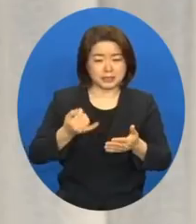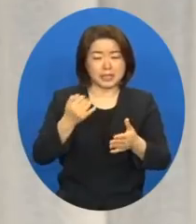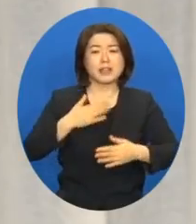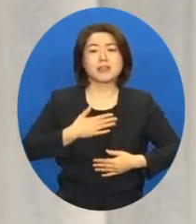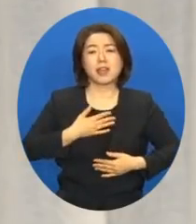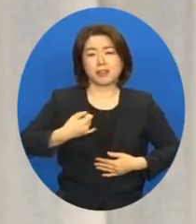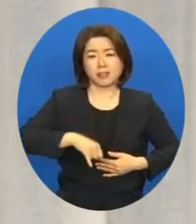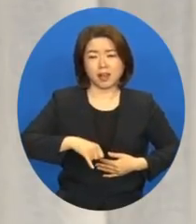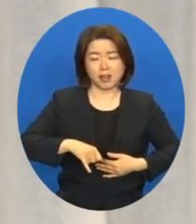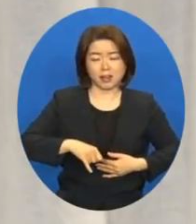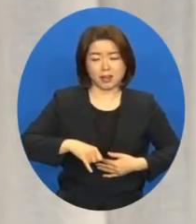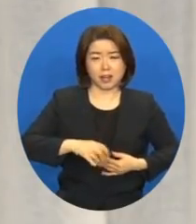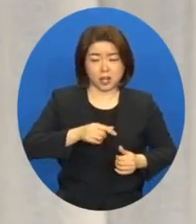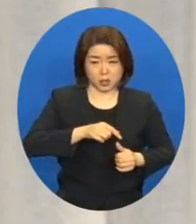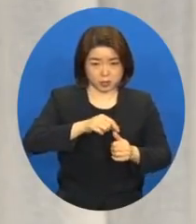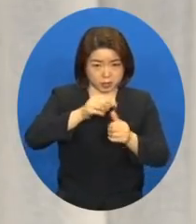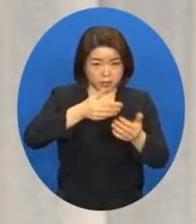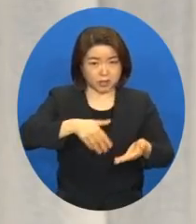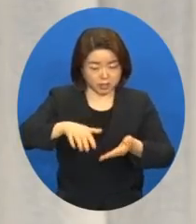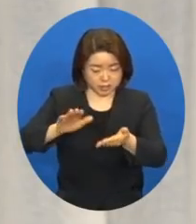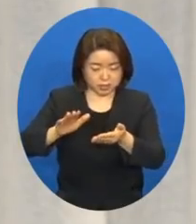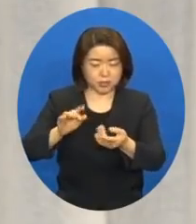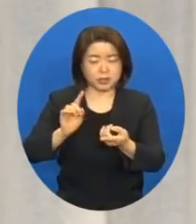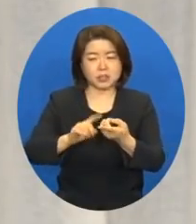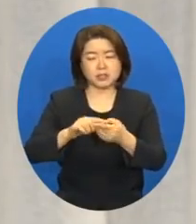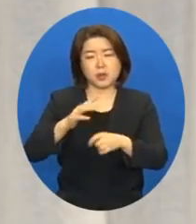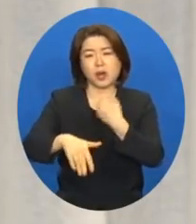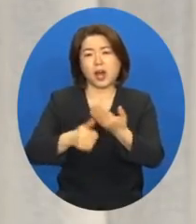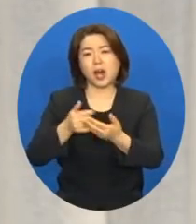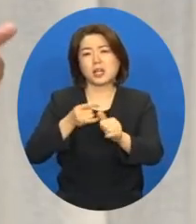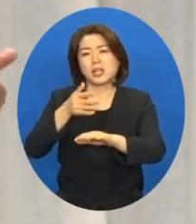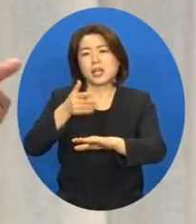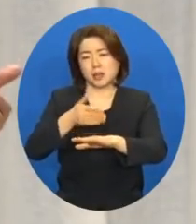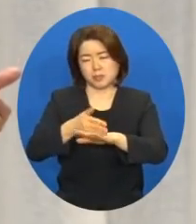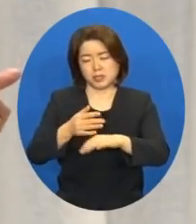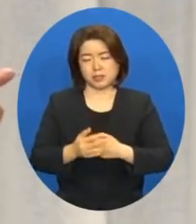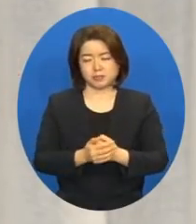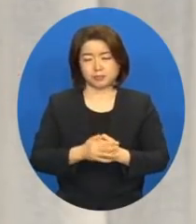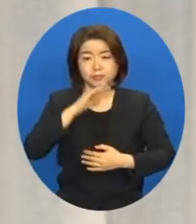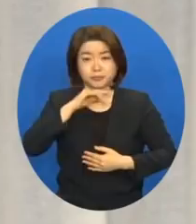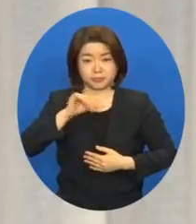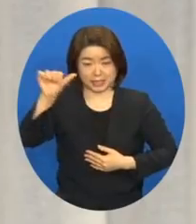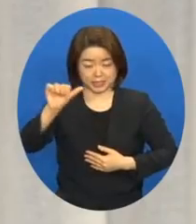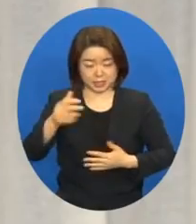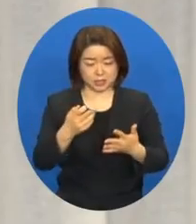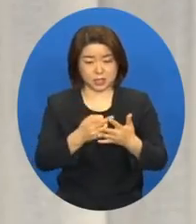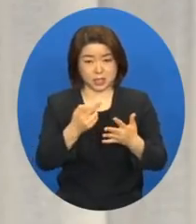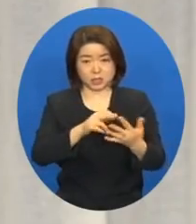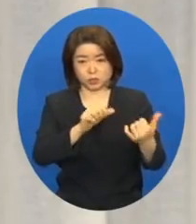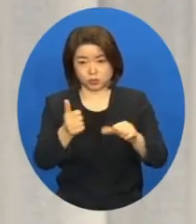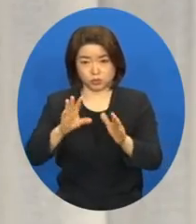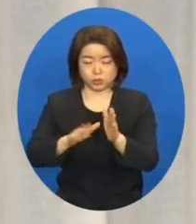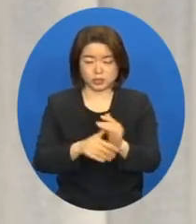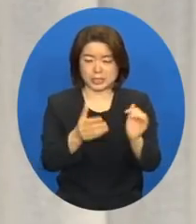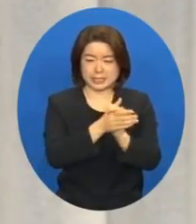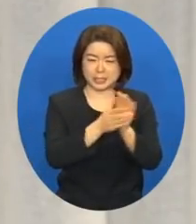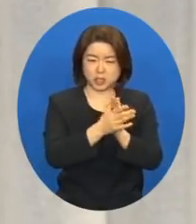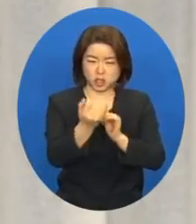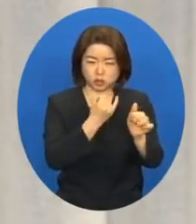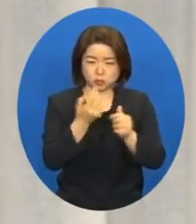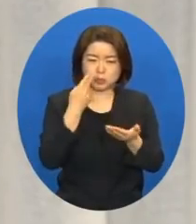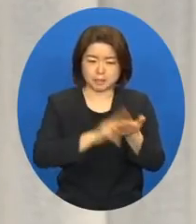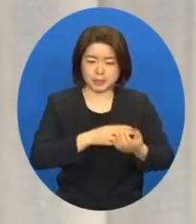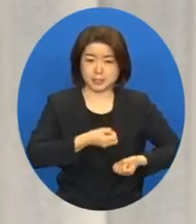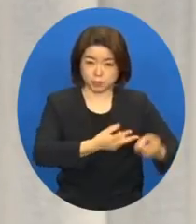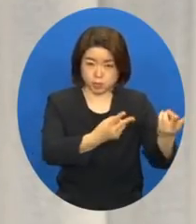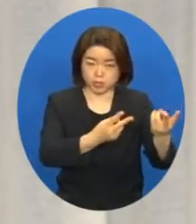대해서 하나님께 감사를 드렸다. 5살 난 아들이 죽었을 때 그는 친구 부부에게 편지를